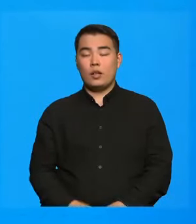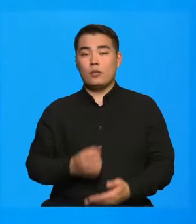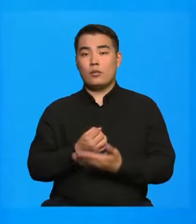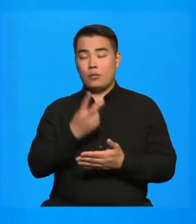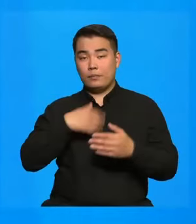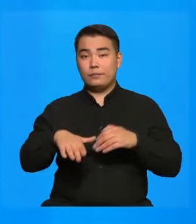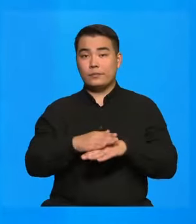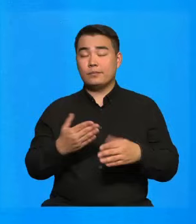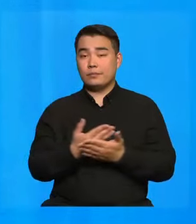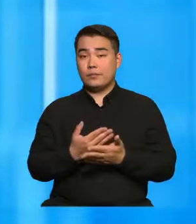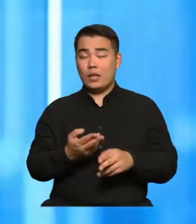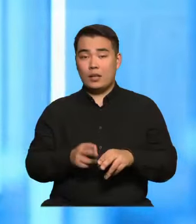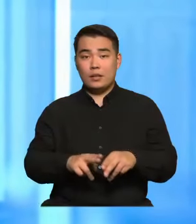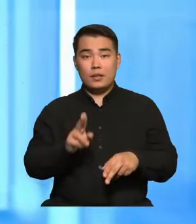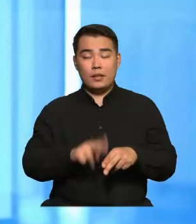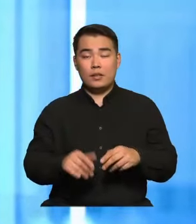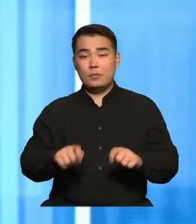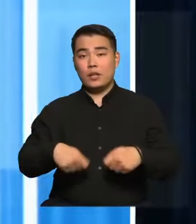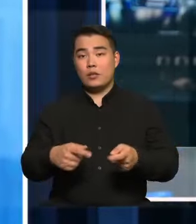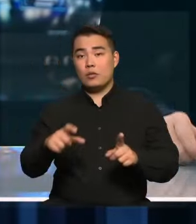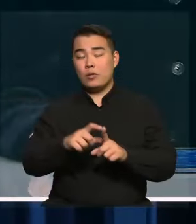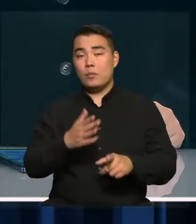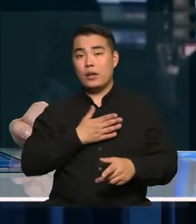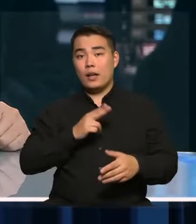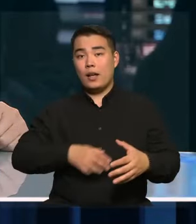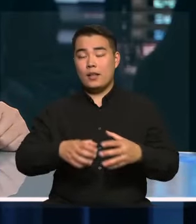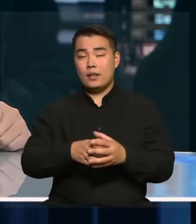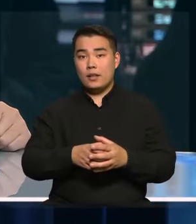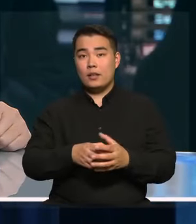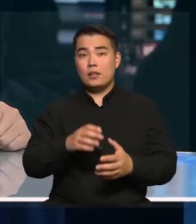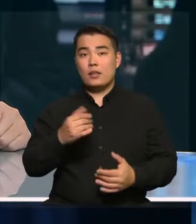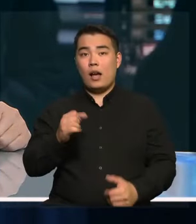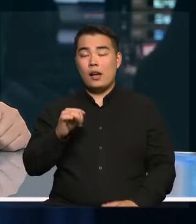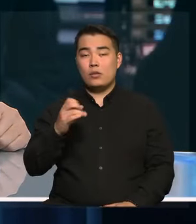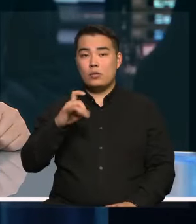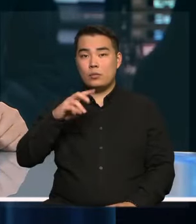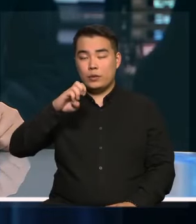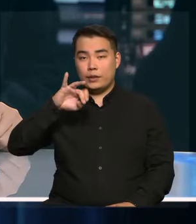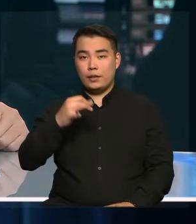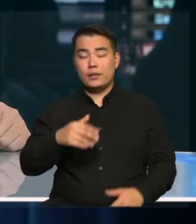Құрметті көрермен, жаңа уақыт осымен тәмәм. Әрі қарай кезек орыс тіліндегі жаңалықтарда студияда әріптесім Айгүл Мүке, Айгүл ханым, қайырлы кеш.